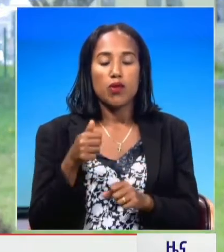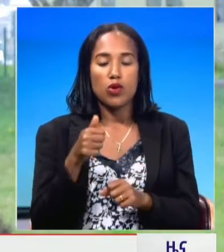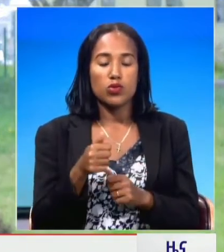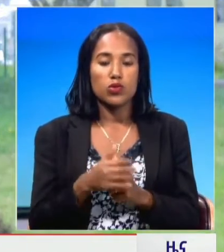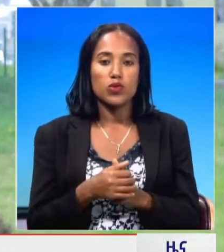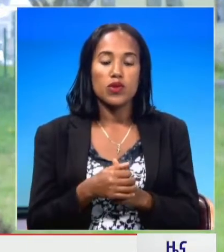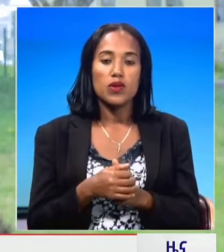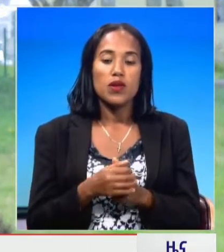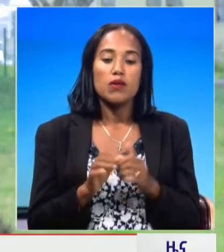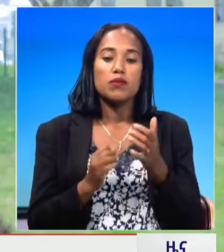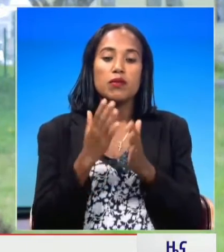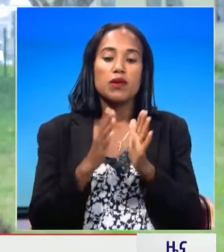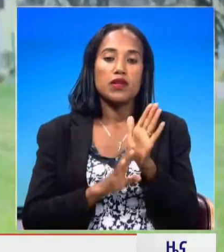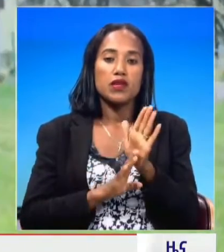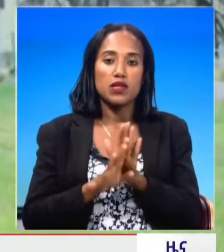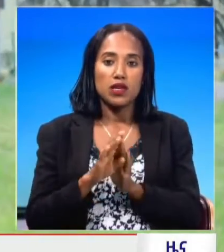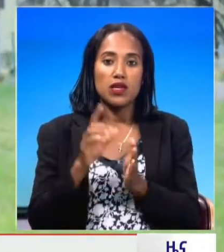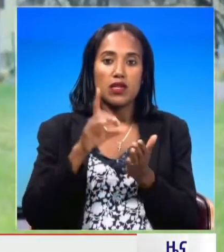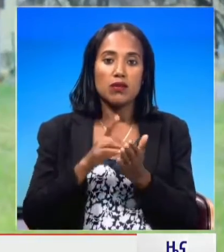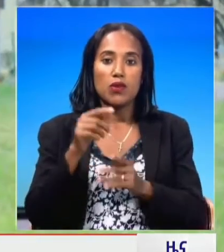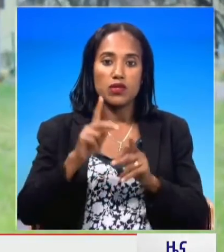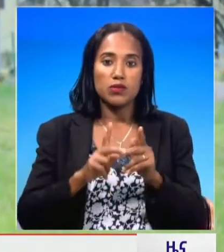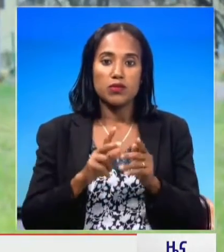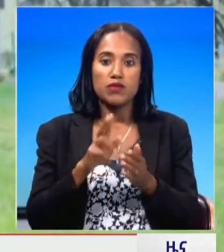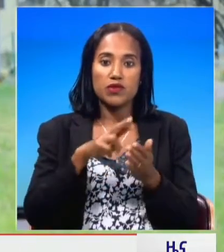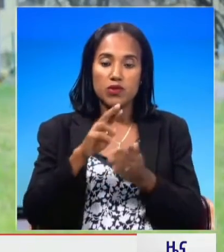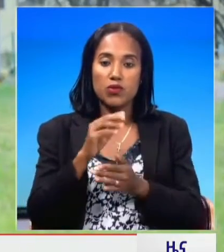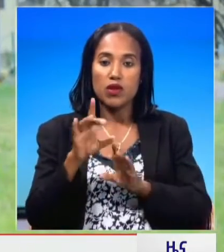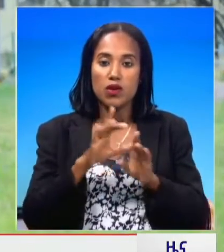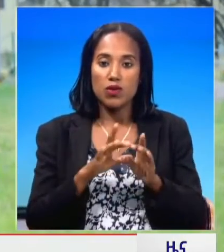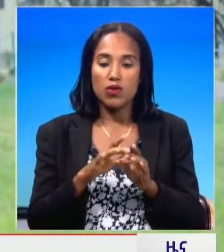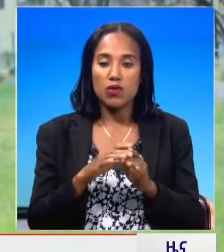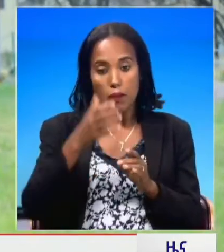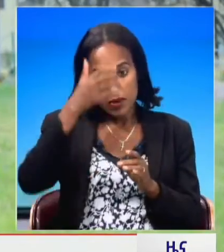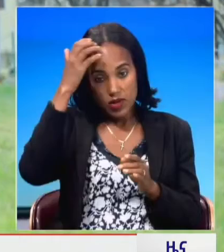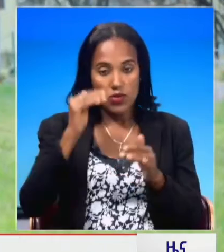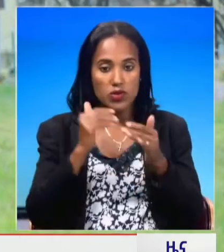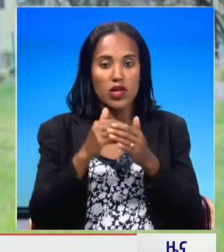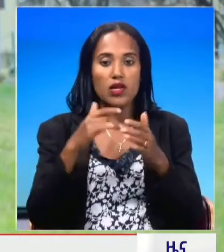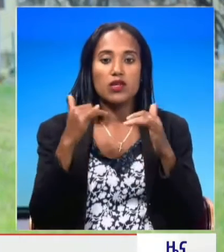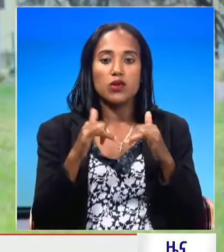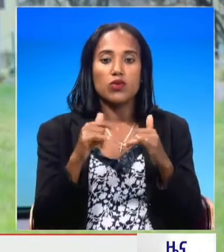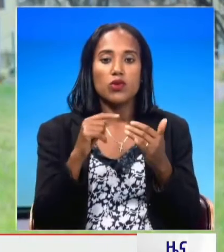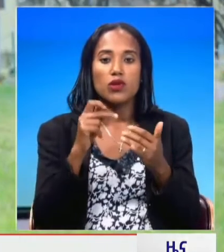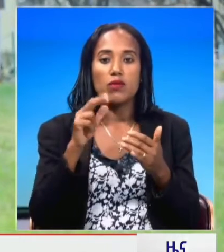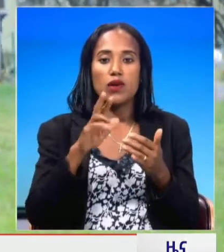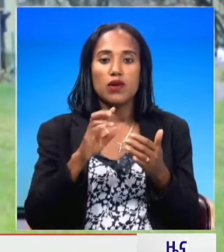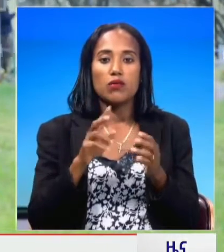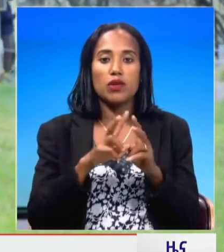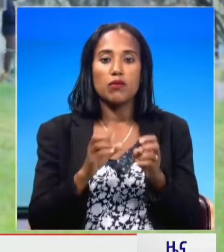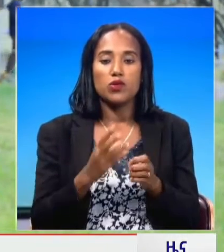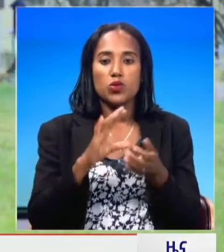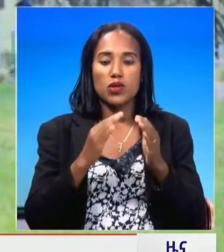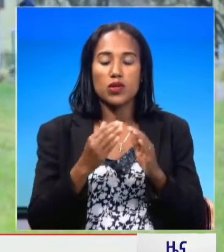ምርትና ምርታማነትን ያሳድጋል። የከተማው ህዝብ ዩኒቨርሲቲ ምንም ካደረገው የአንበሳውን ድርሻ የተጫወተው የደባርቅ ዩኒቨርሲቲ ነው። በጣም በብዙ መልኩ በዚህ